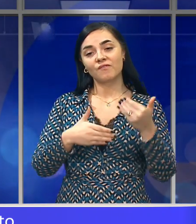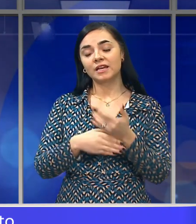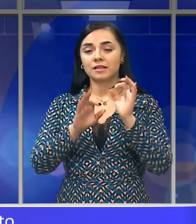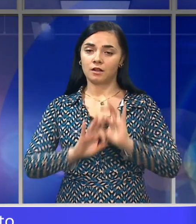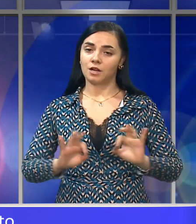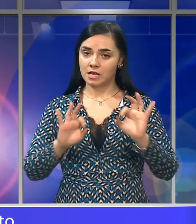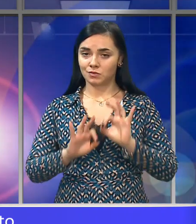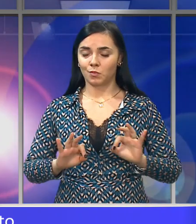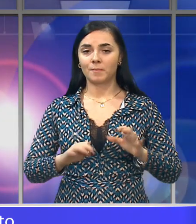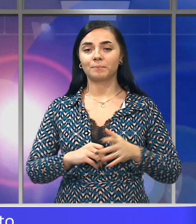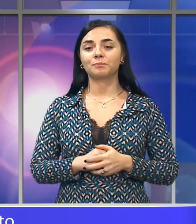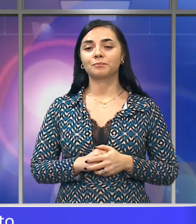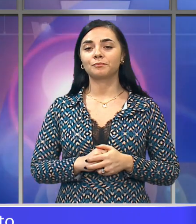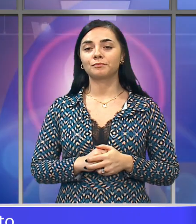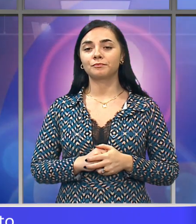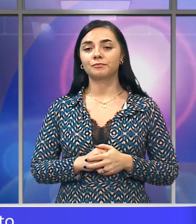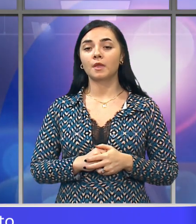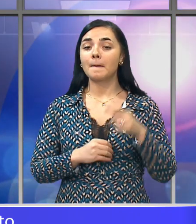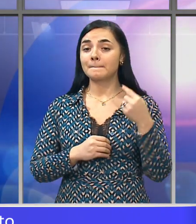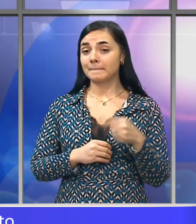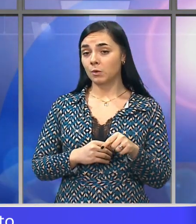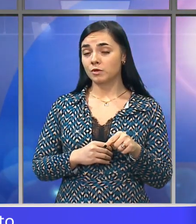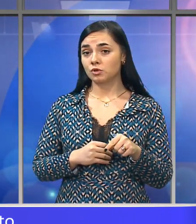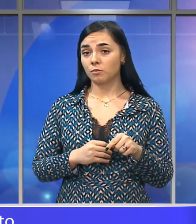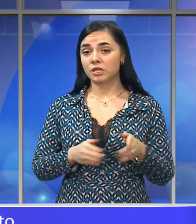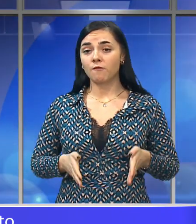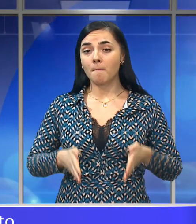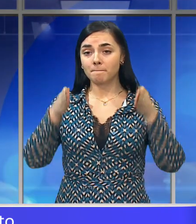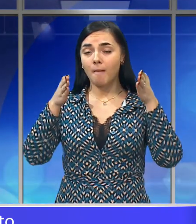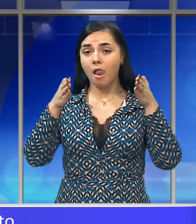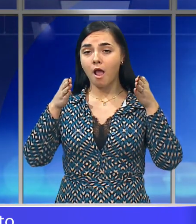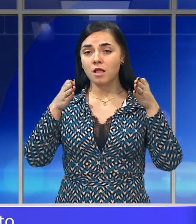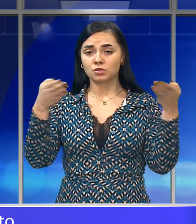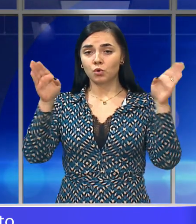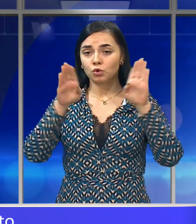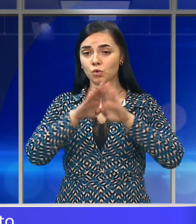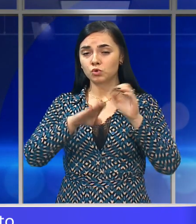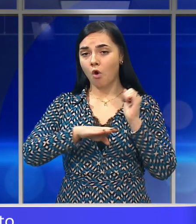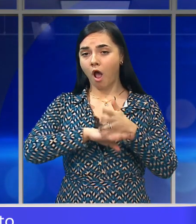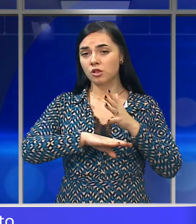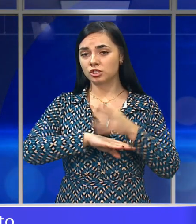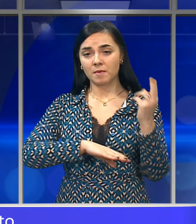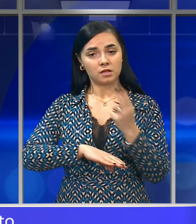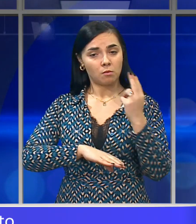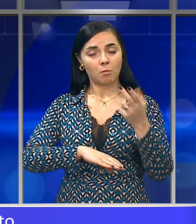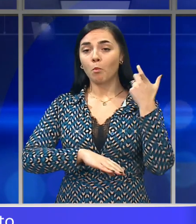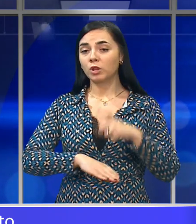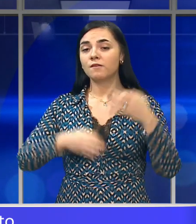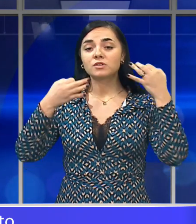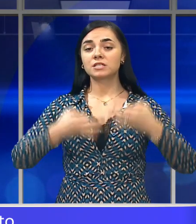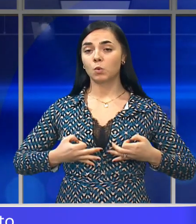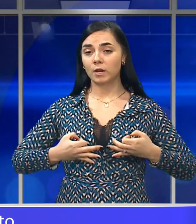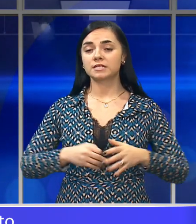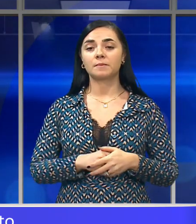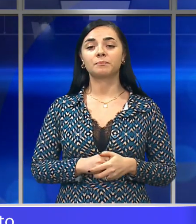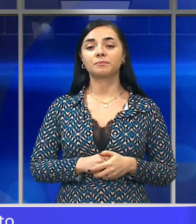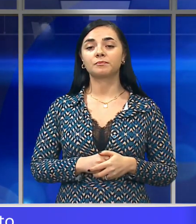ferita l'intero edificio è stato dichiarato inaccessibile per ragioni di sicurezza